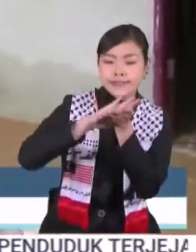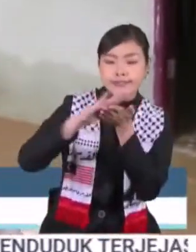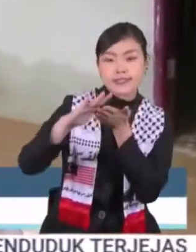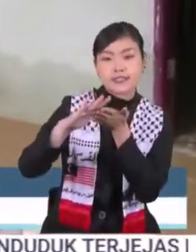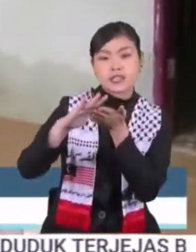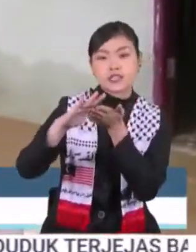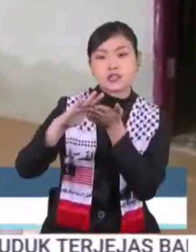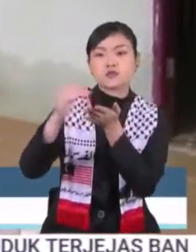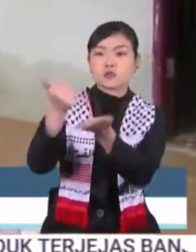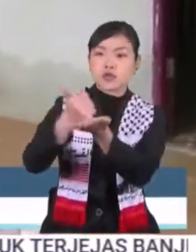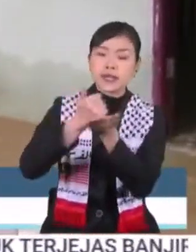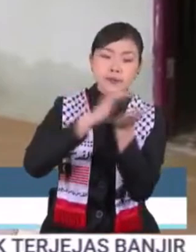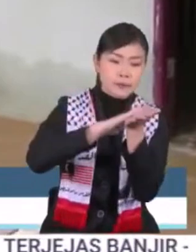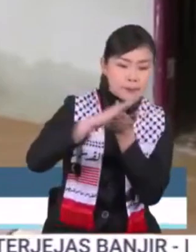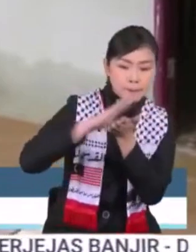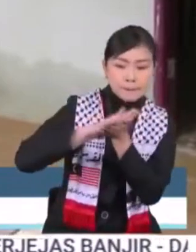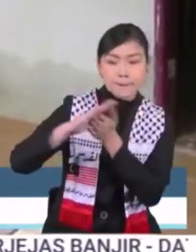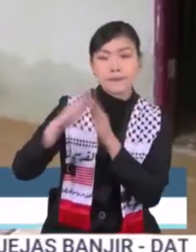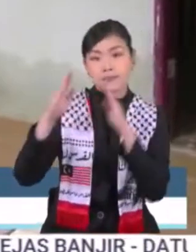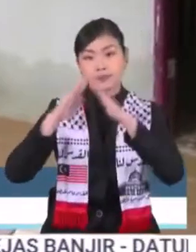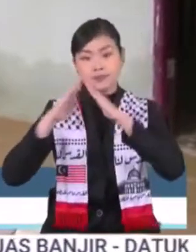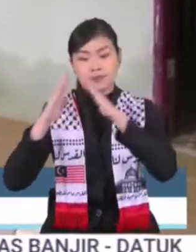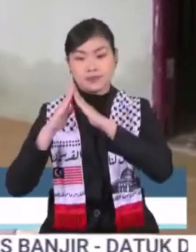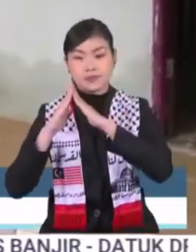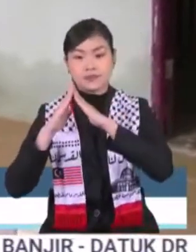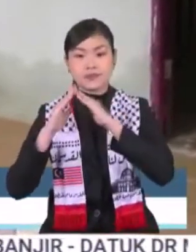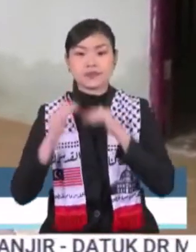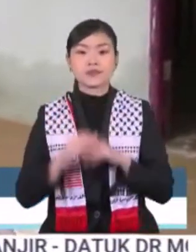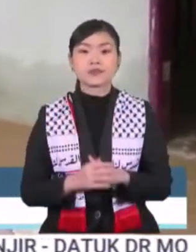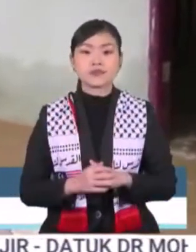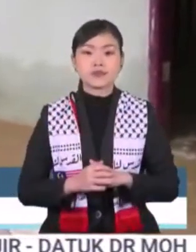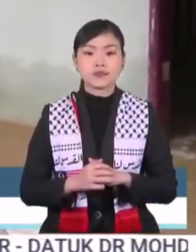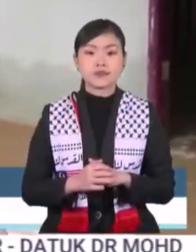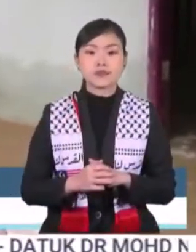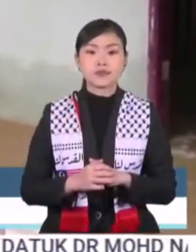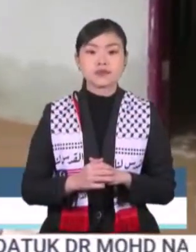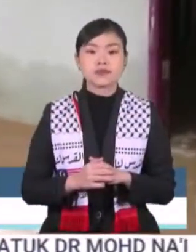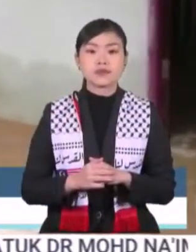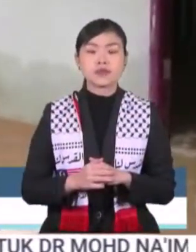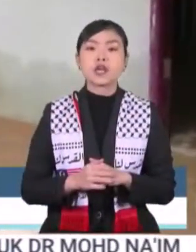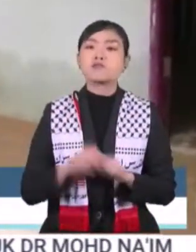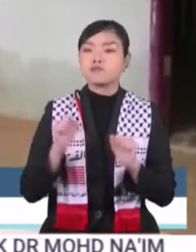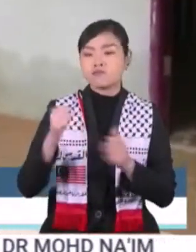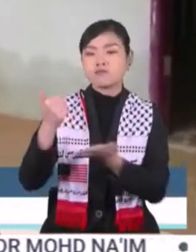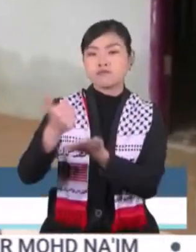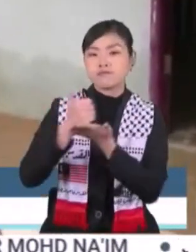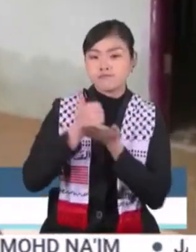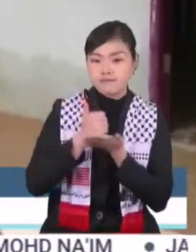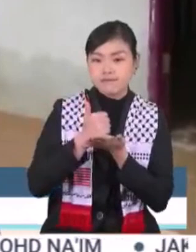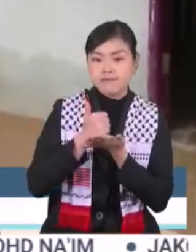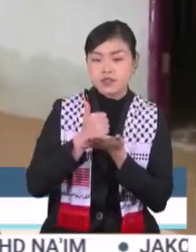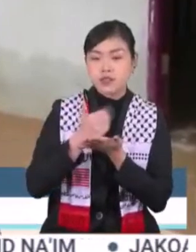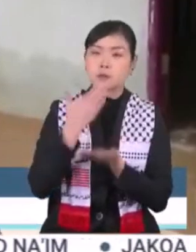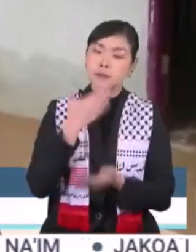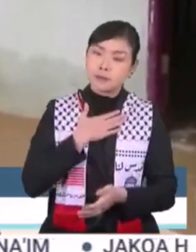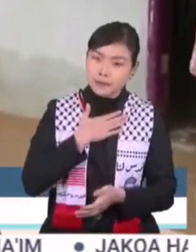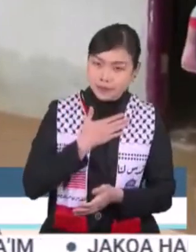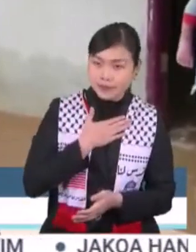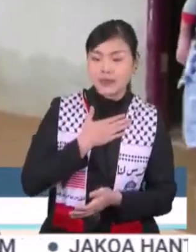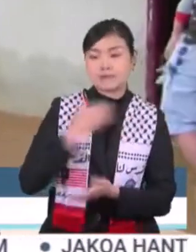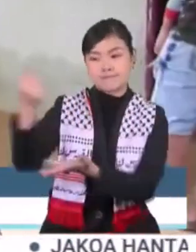rumah-rumah yang terkesan dengan banjir ini. Jadi saya merayu sangat pihak-pihak yang boleh membantu, datang membantu membawa air untuk